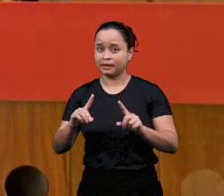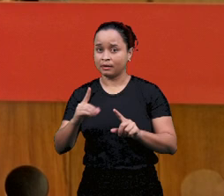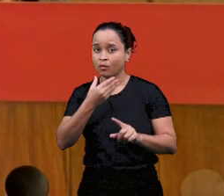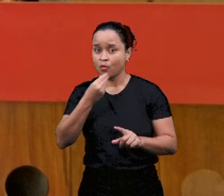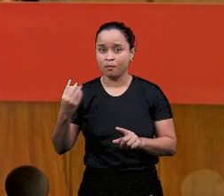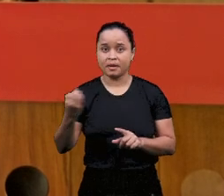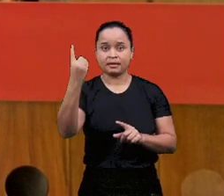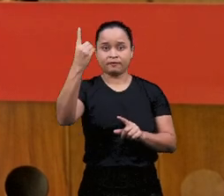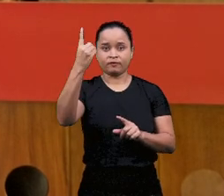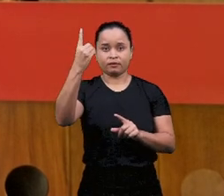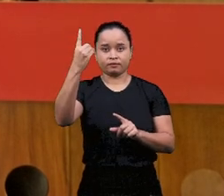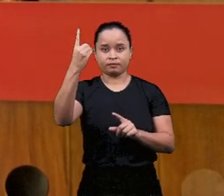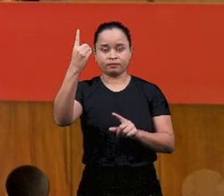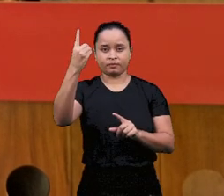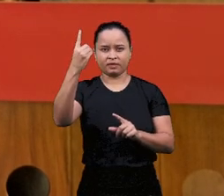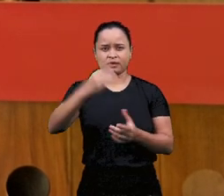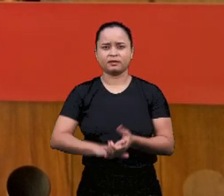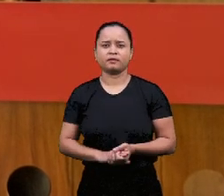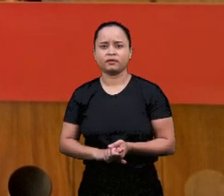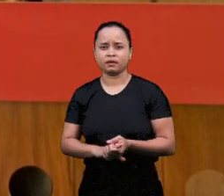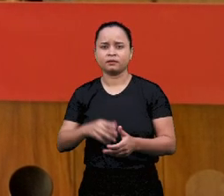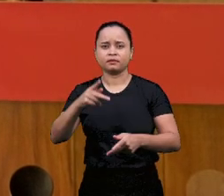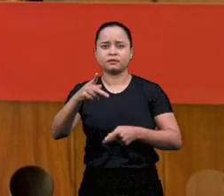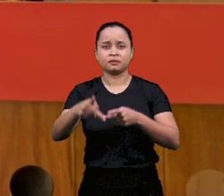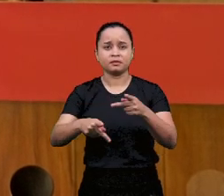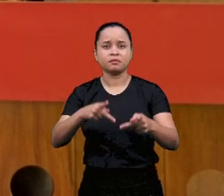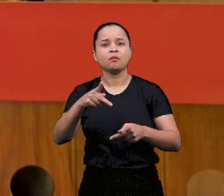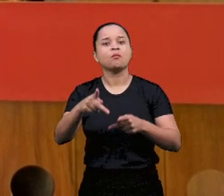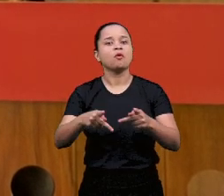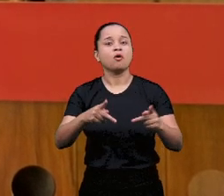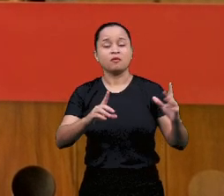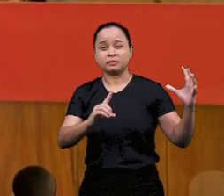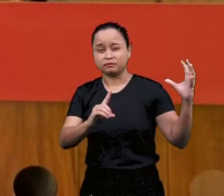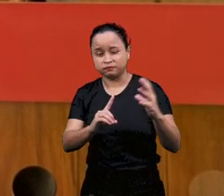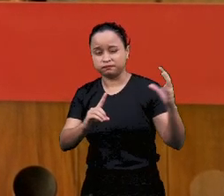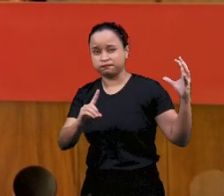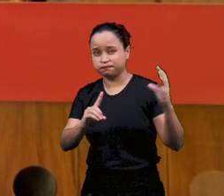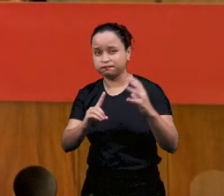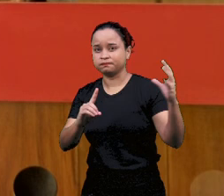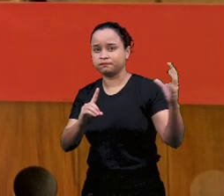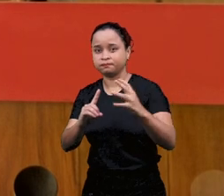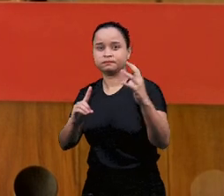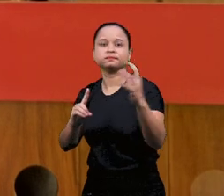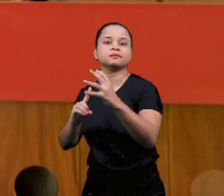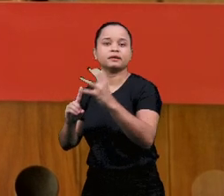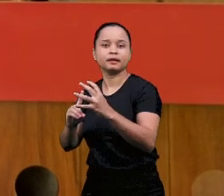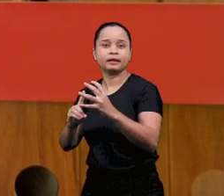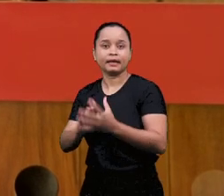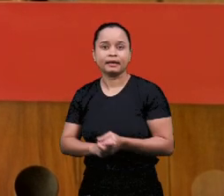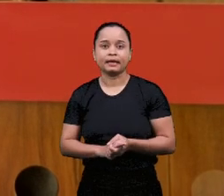par le peuple autour de lui, il n'a pas laissé de consulter le